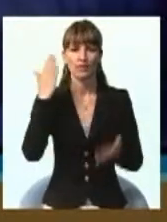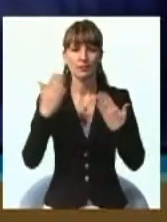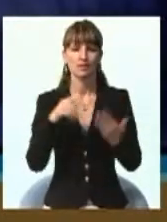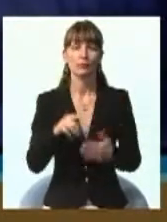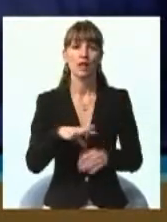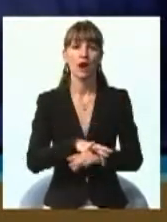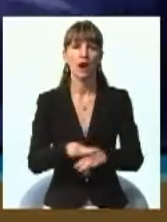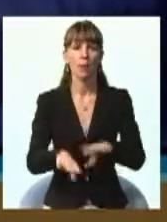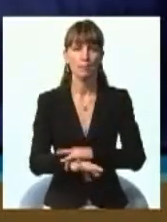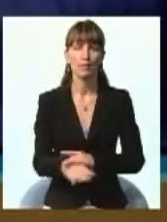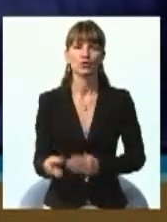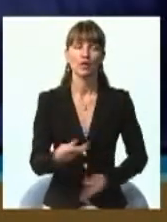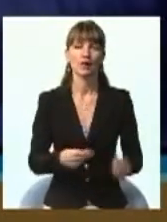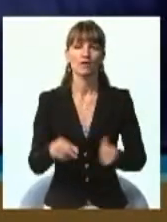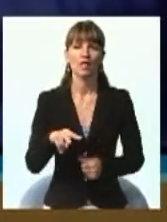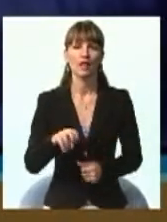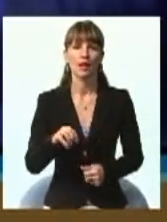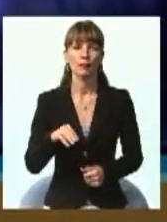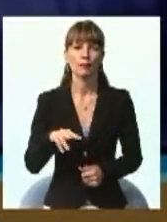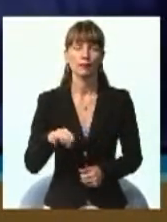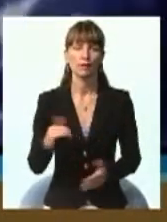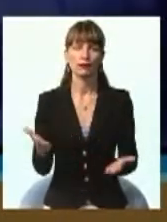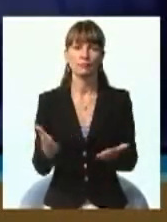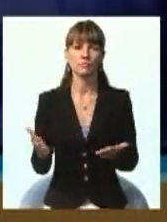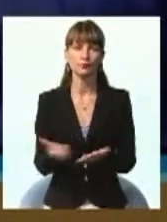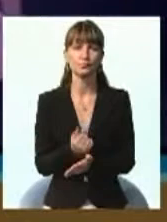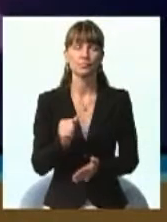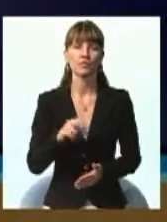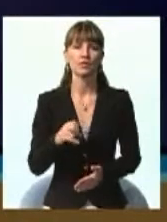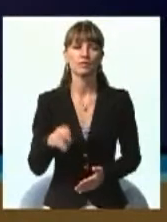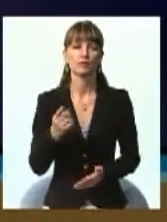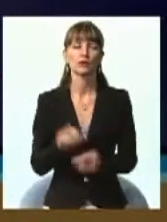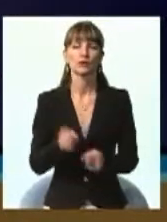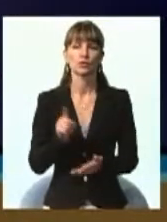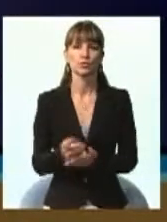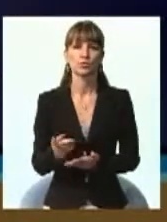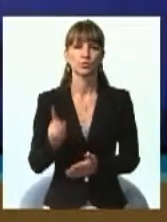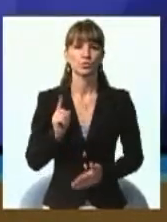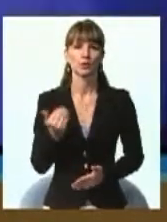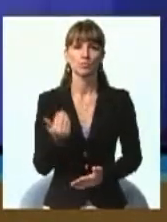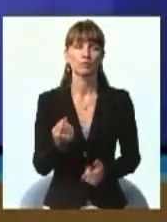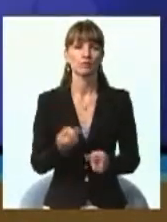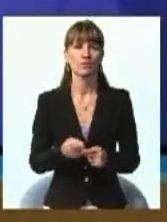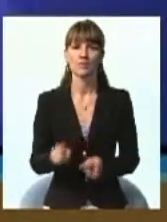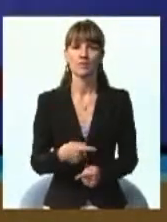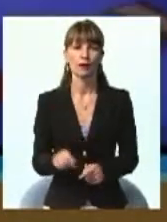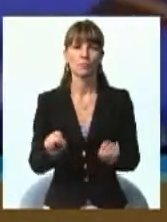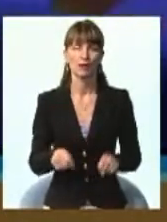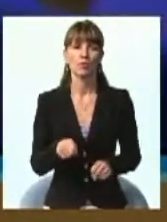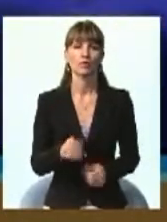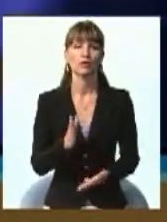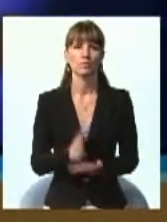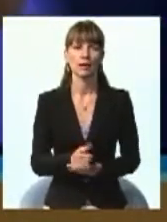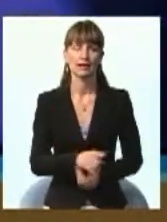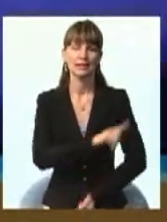раб чарівної лампи, яку знайшов Аладдін, тож має прислуговувати йому. У це просто неможливо повірити, але джин має